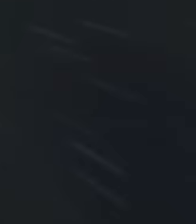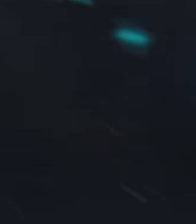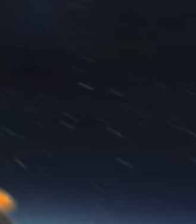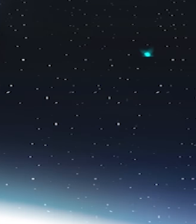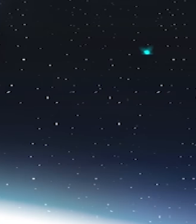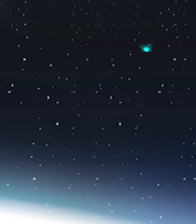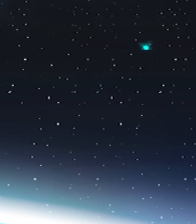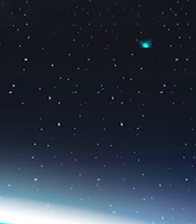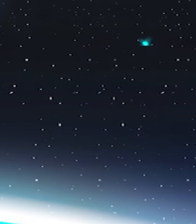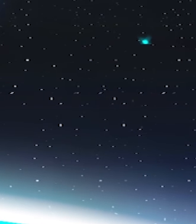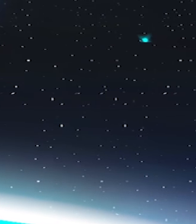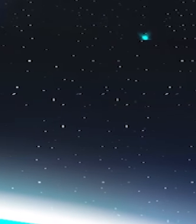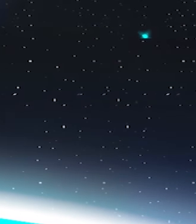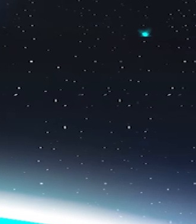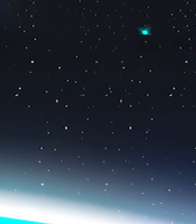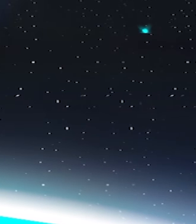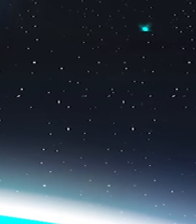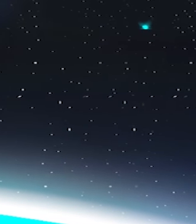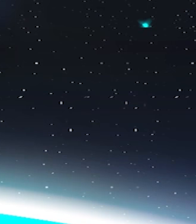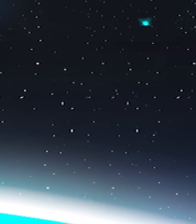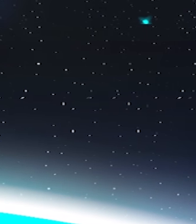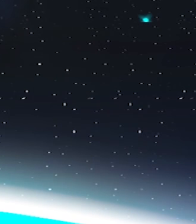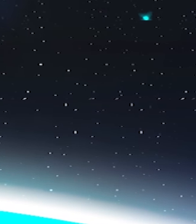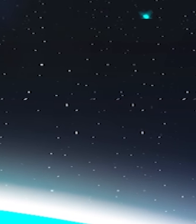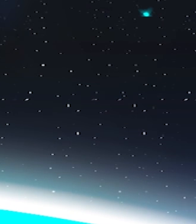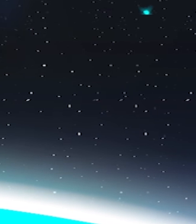байна мохтох